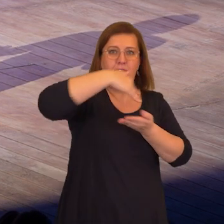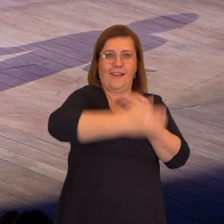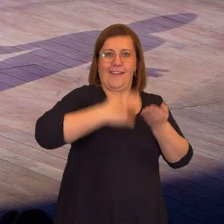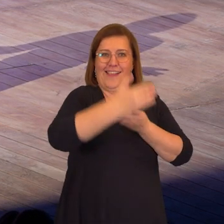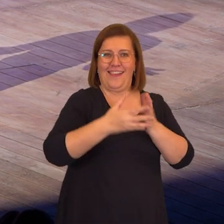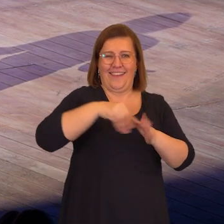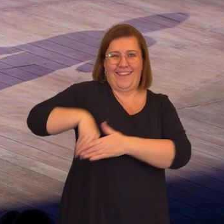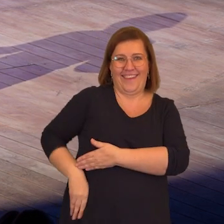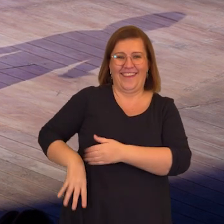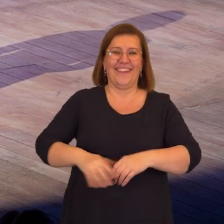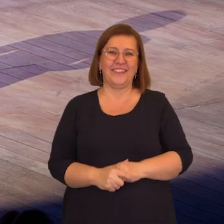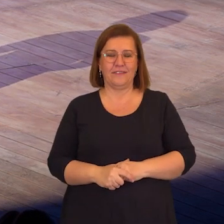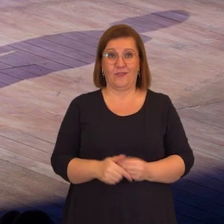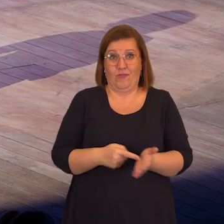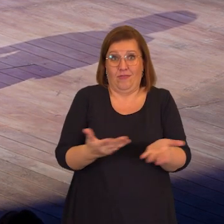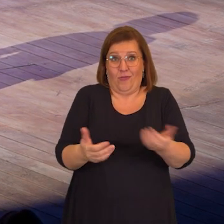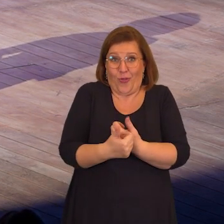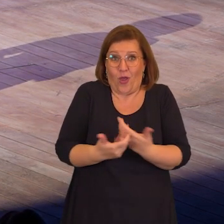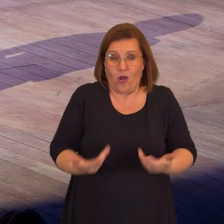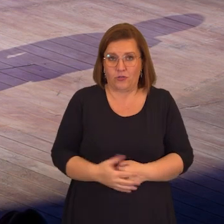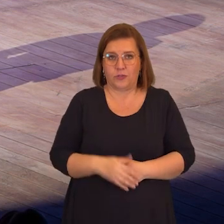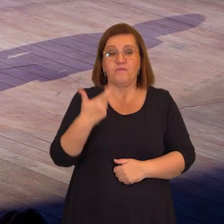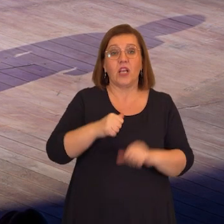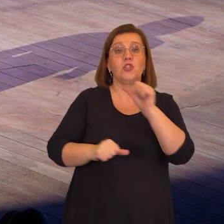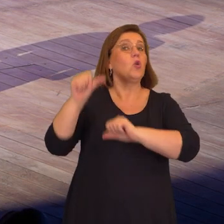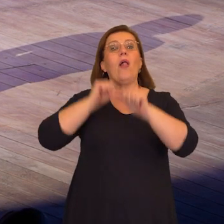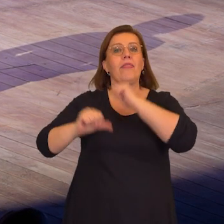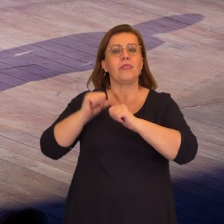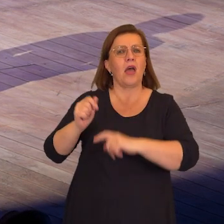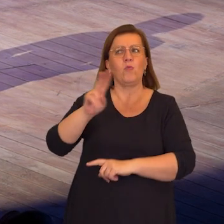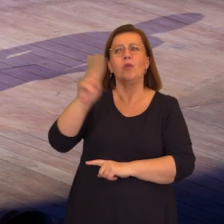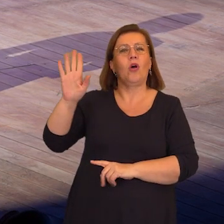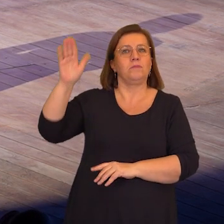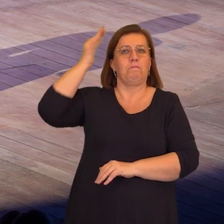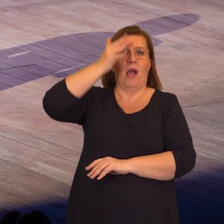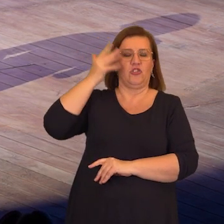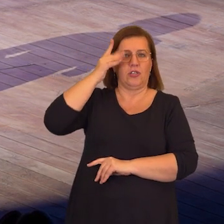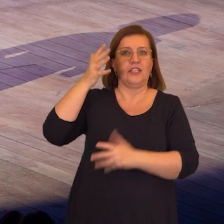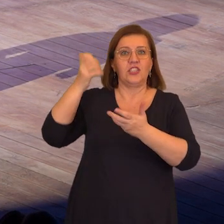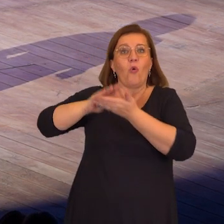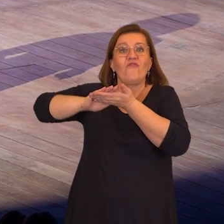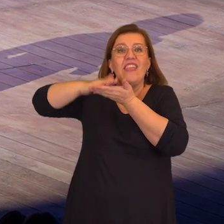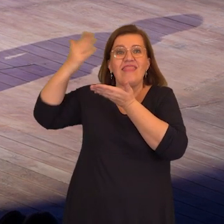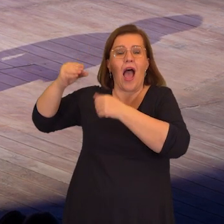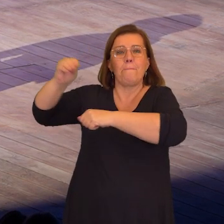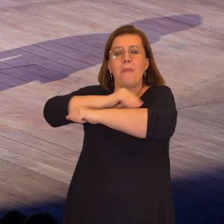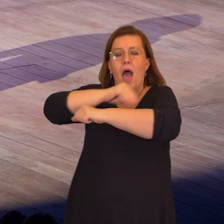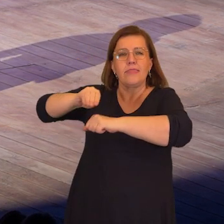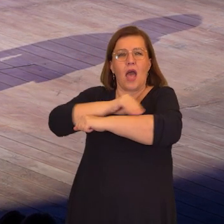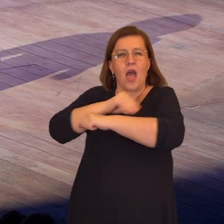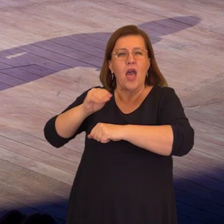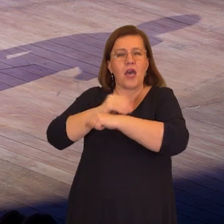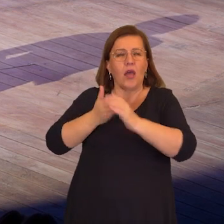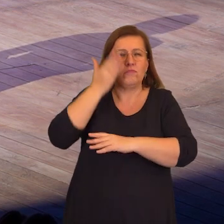Słuchajcie, tak to działa. 100 lat temu ktoś miał wielkie marzenie. Chciał wynaleźć materiał, który ułatwi życie